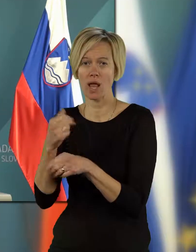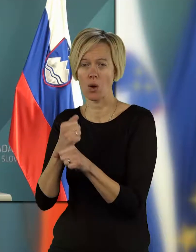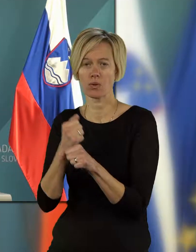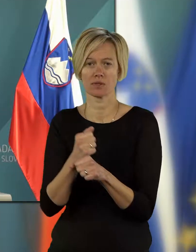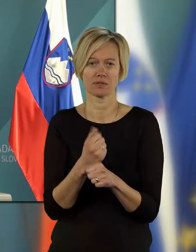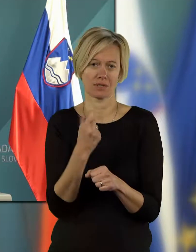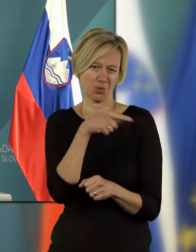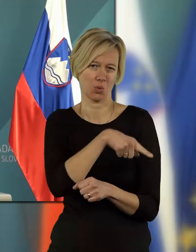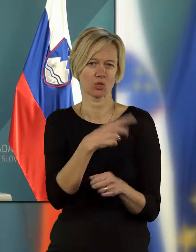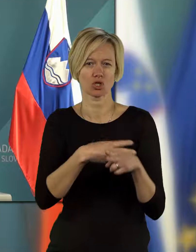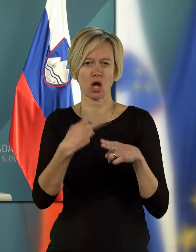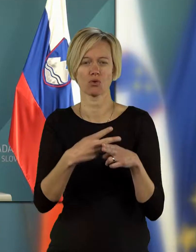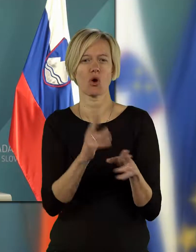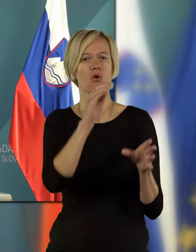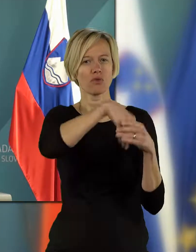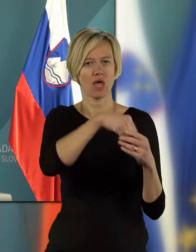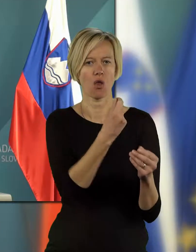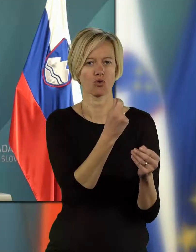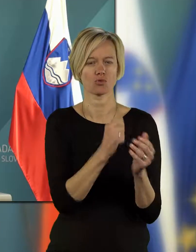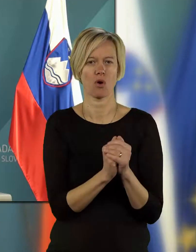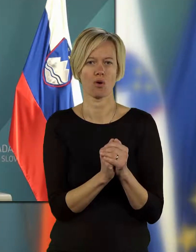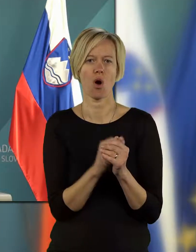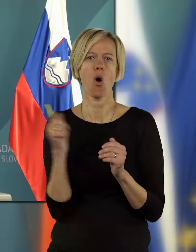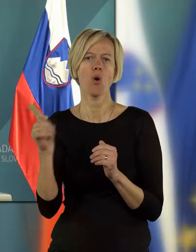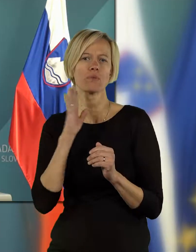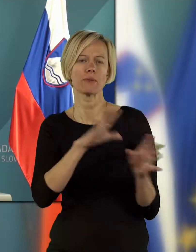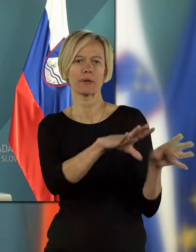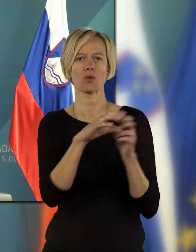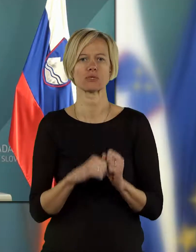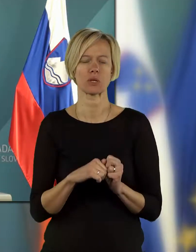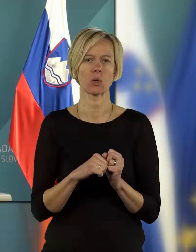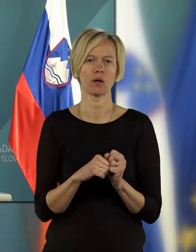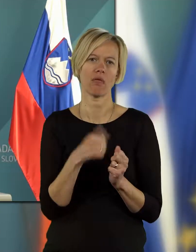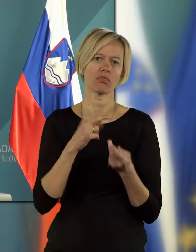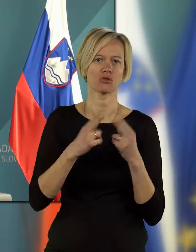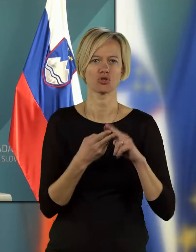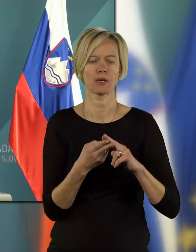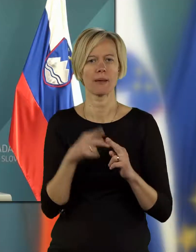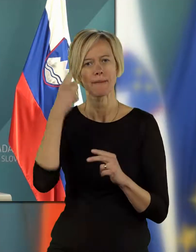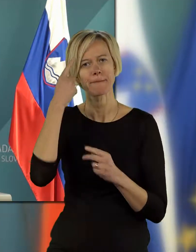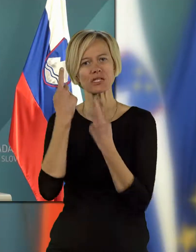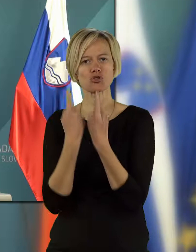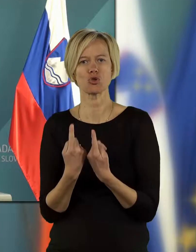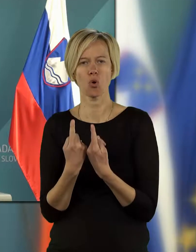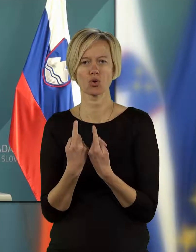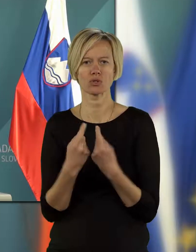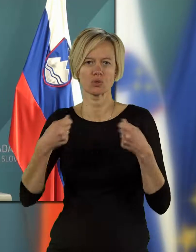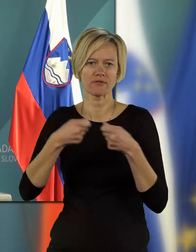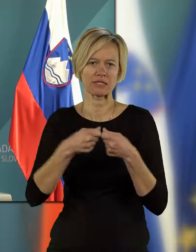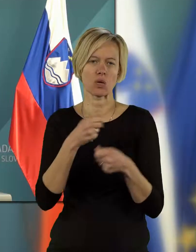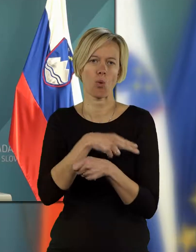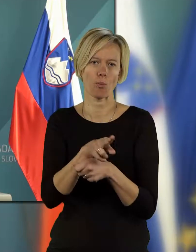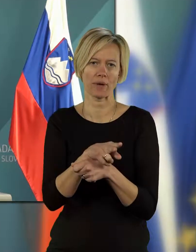upravljal z to državno naložbo, prevzel bi na nek način pristojnosti, ki jih v zvezi